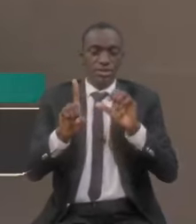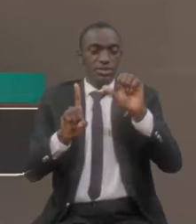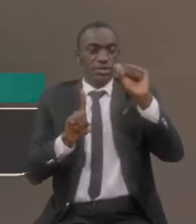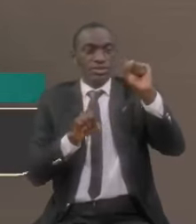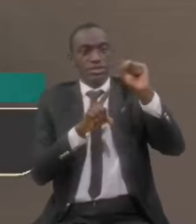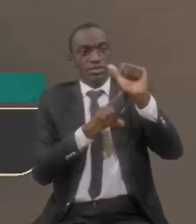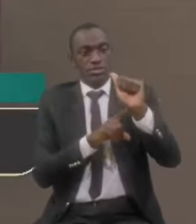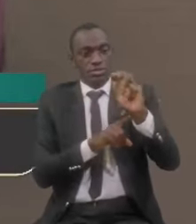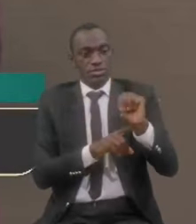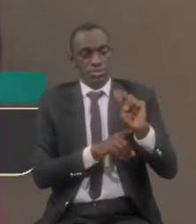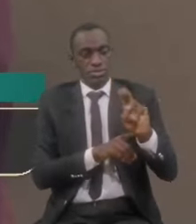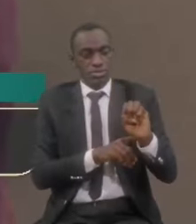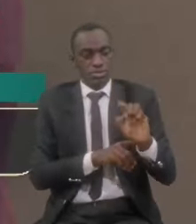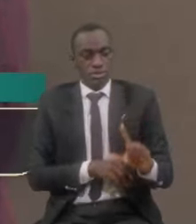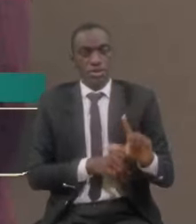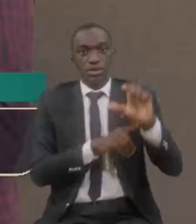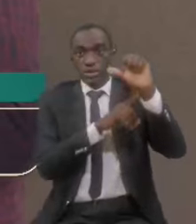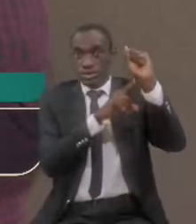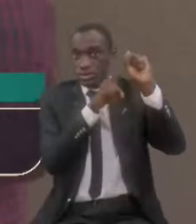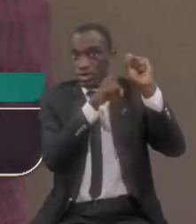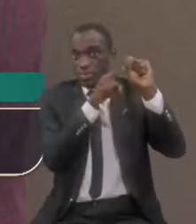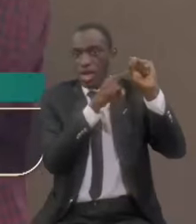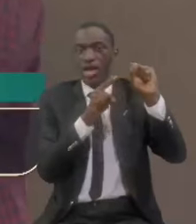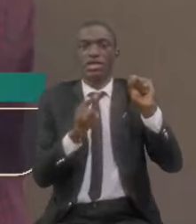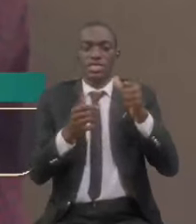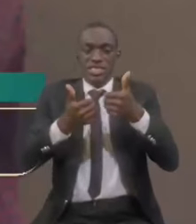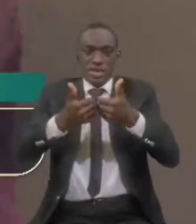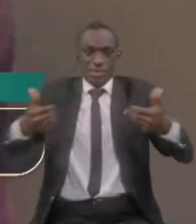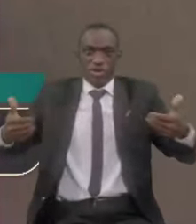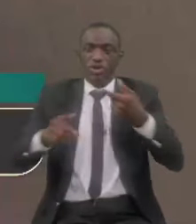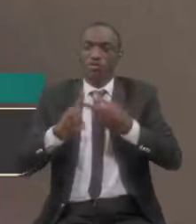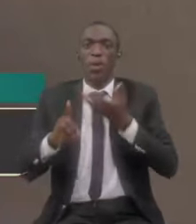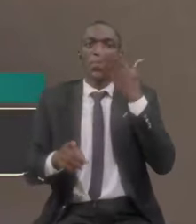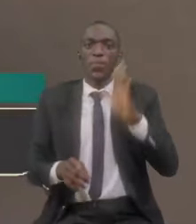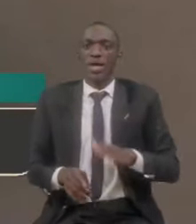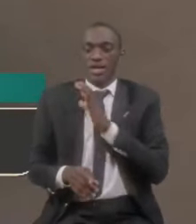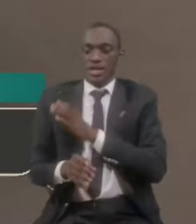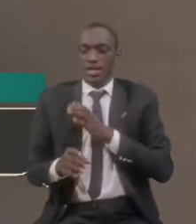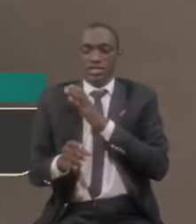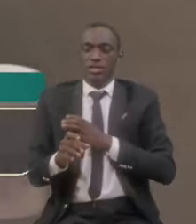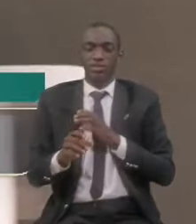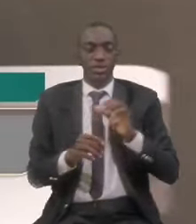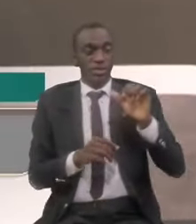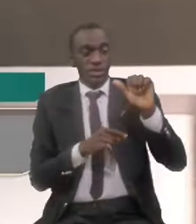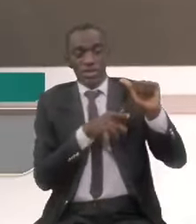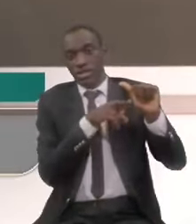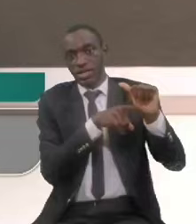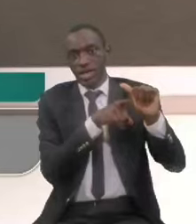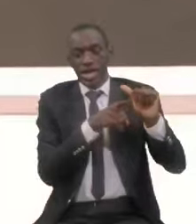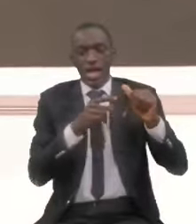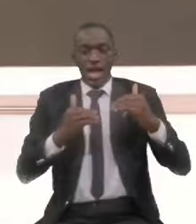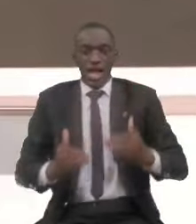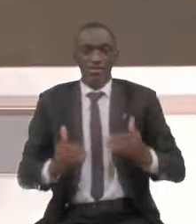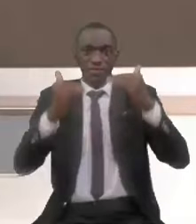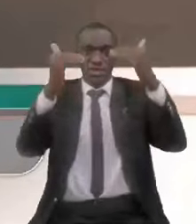la séparation des mauvais personnages. Deuxièmement, à avancer